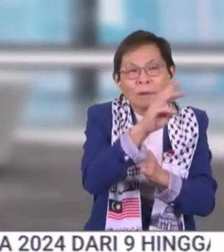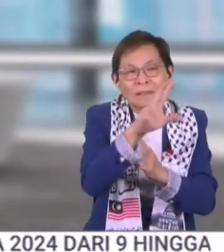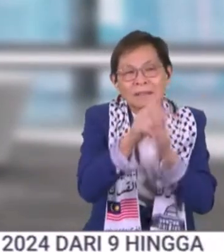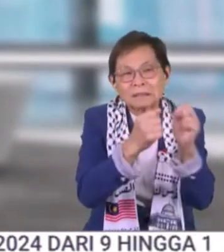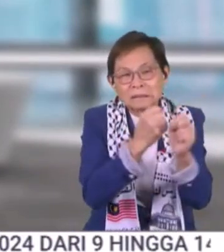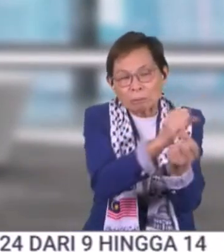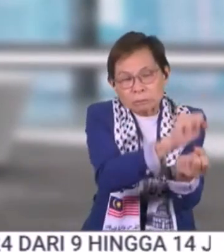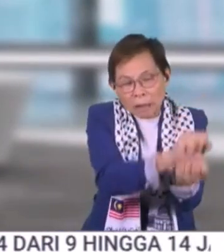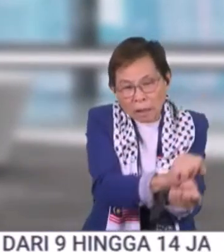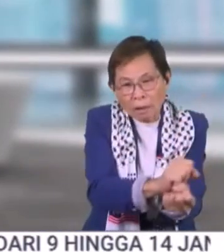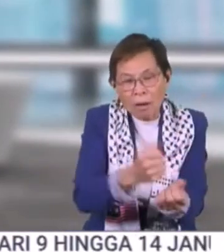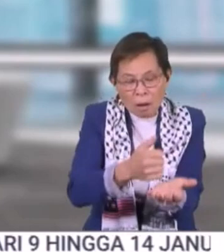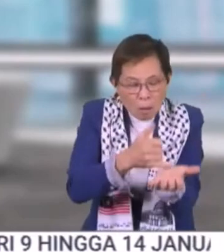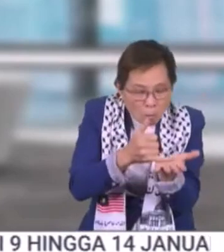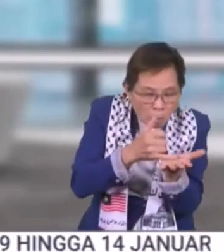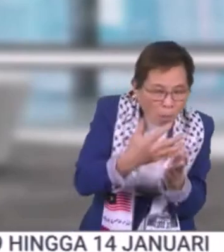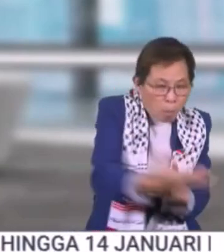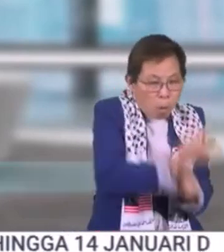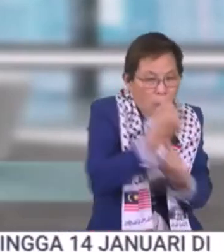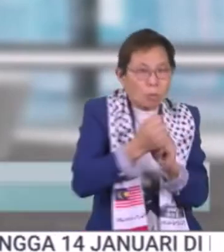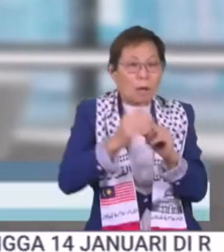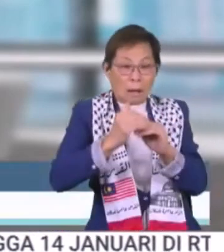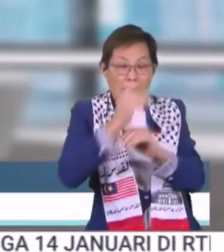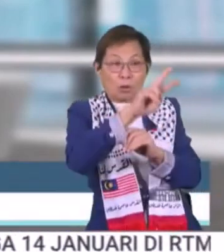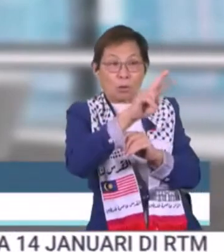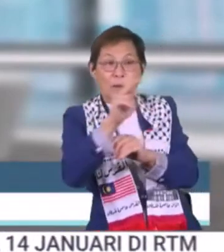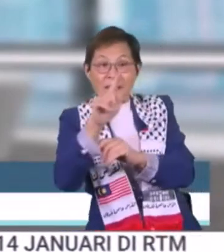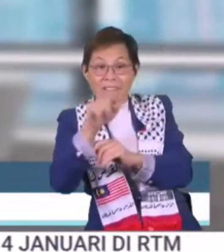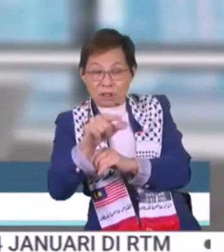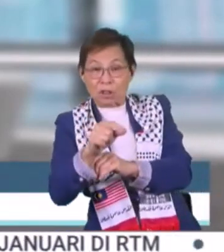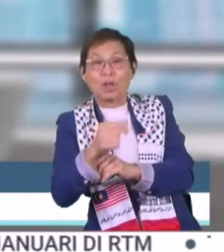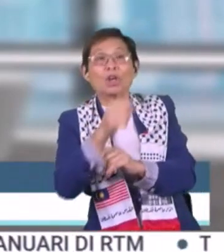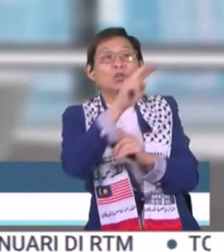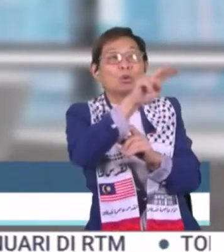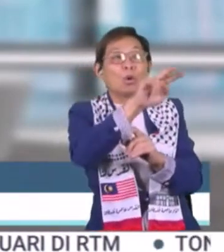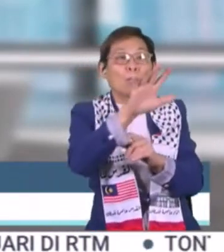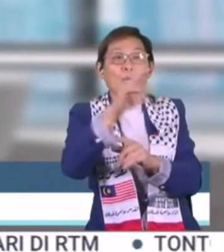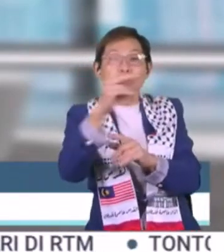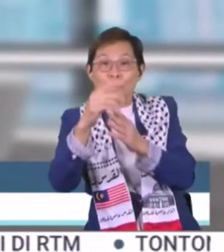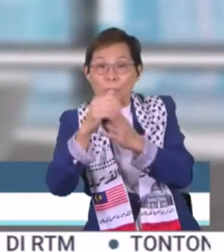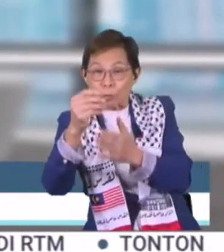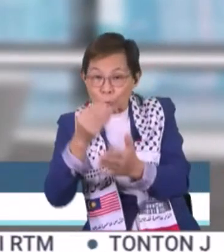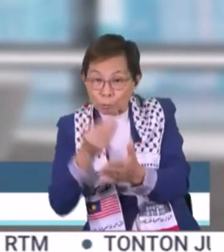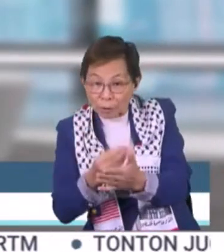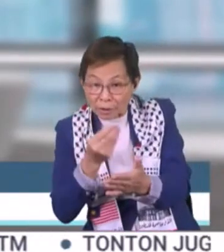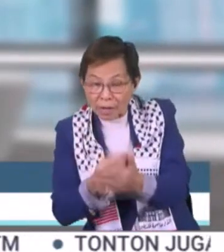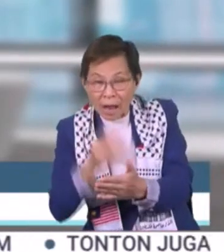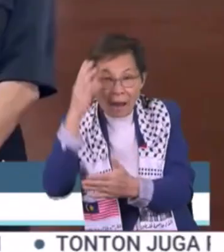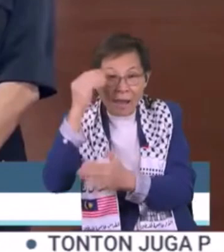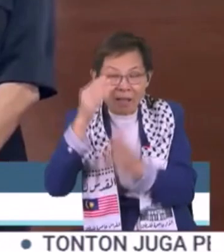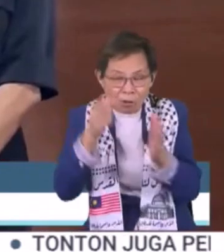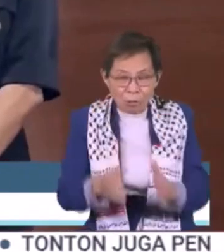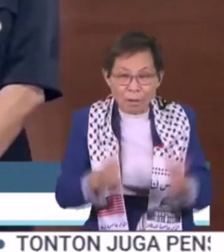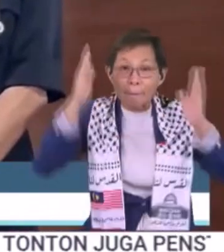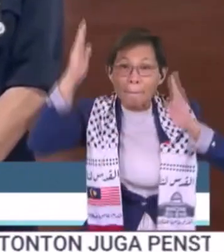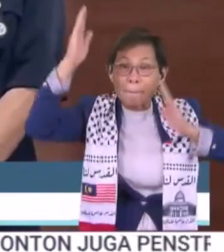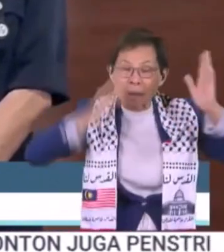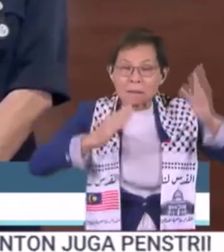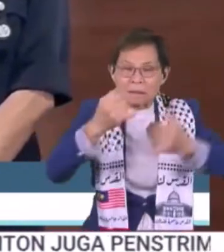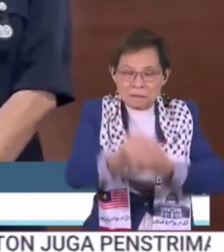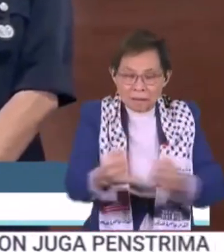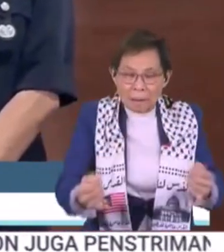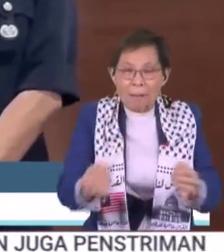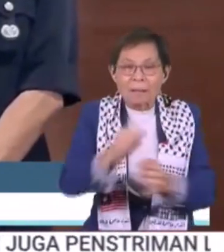tahun turut dirampas dadah seberat lebih 2 kg dianggar bernilai r25,000 lelaki warga tempatan itu ditahan